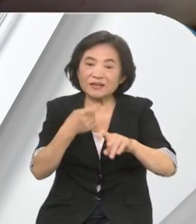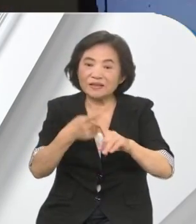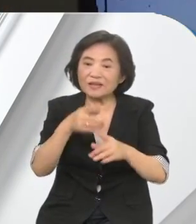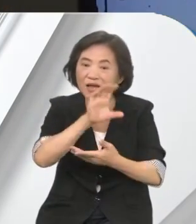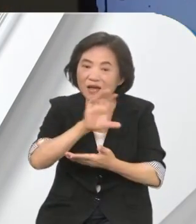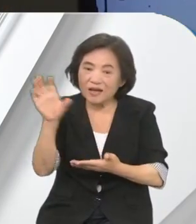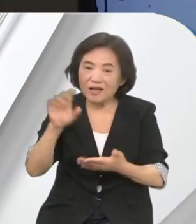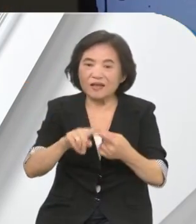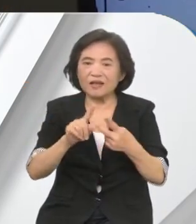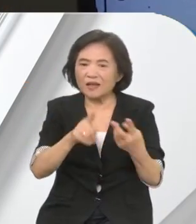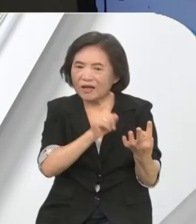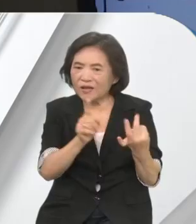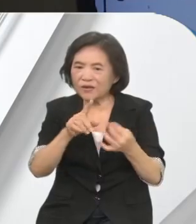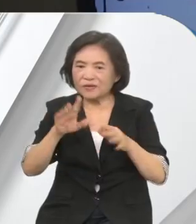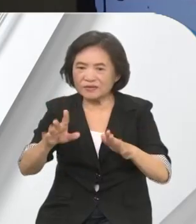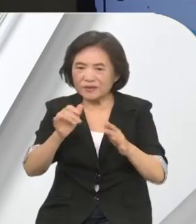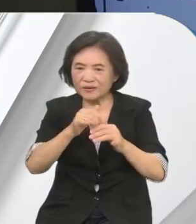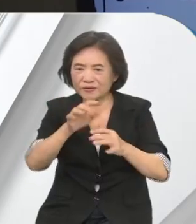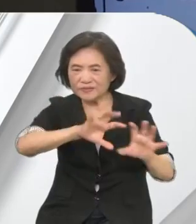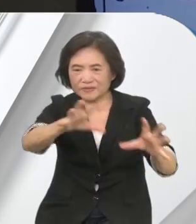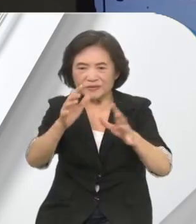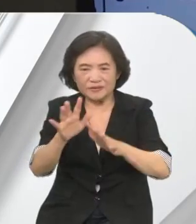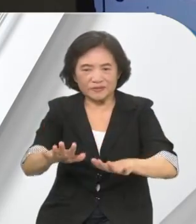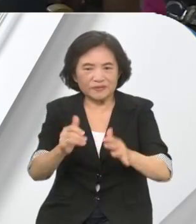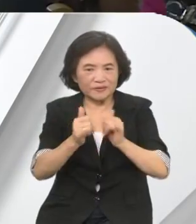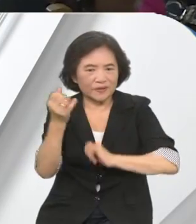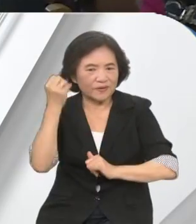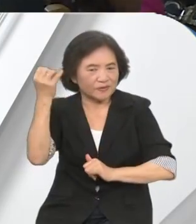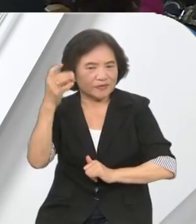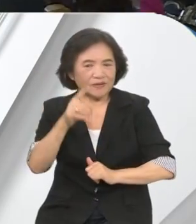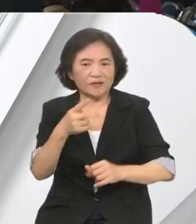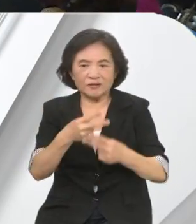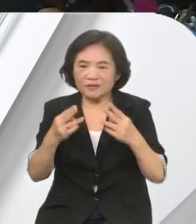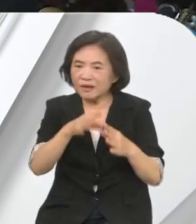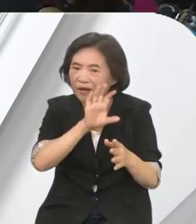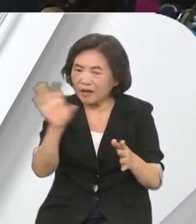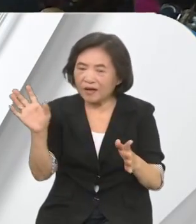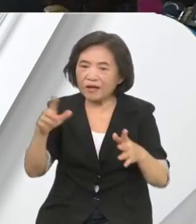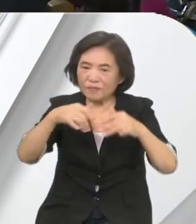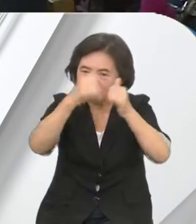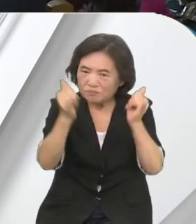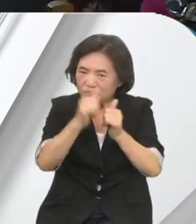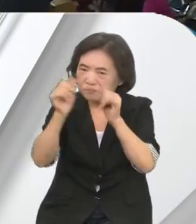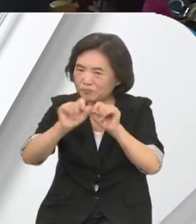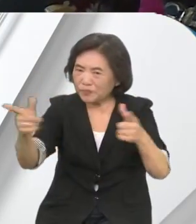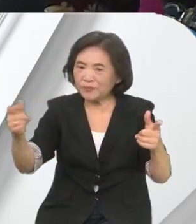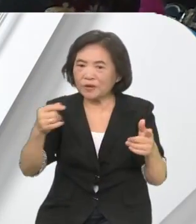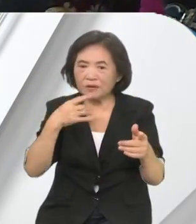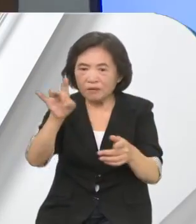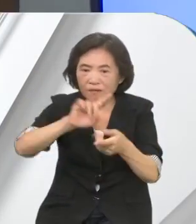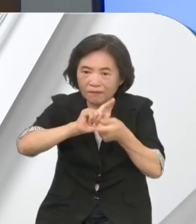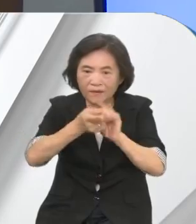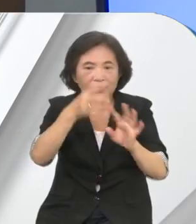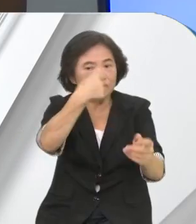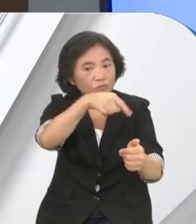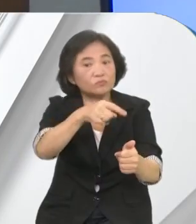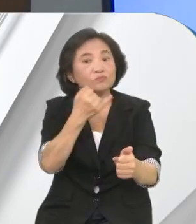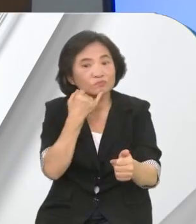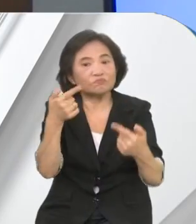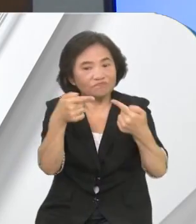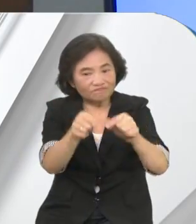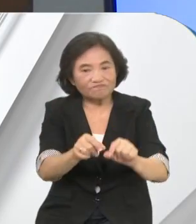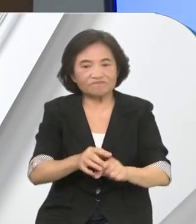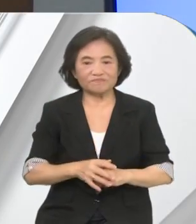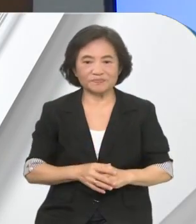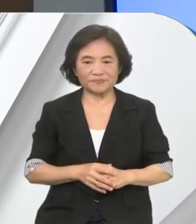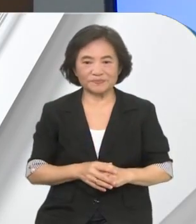始，再到世界现代音乐、客家音乐。因此，每种时期流民族的音乐都有机会变作宣传式教曲用的教材。